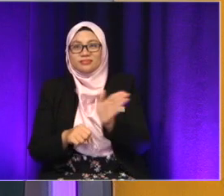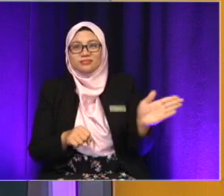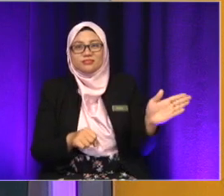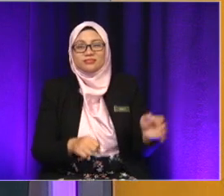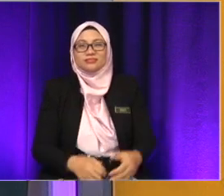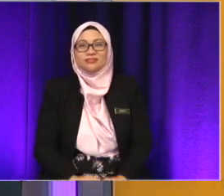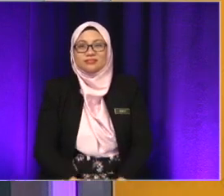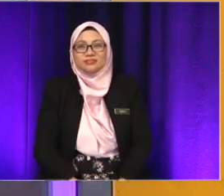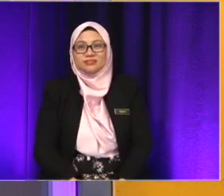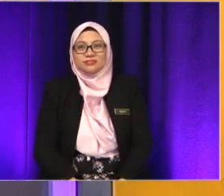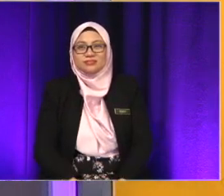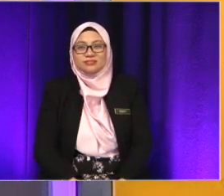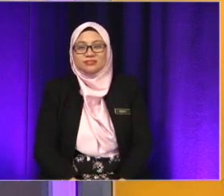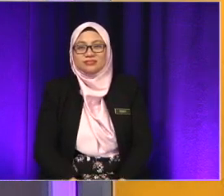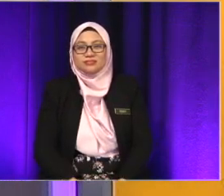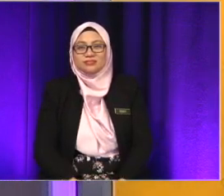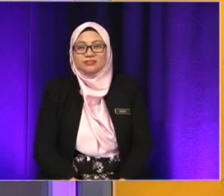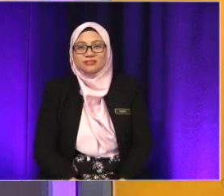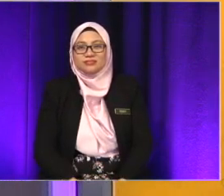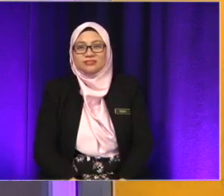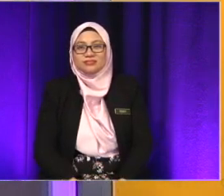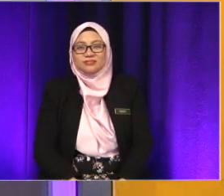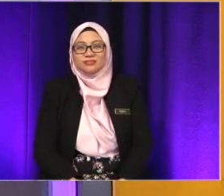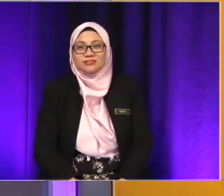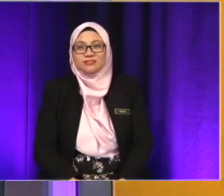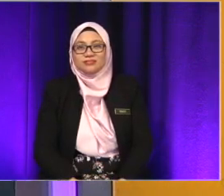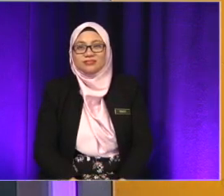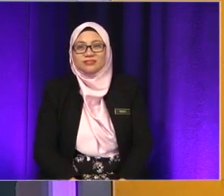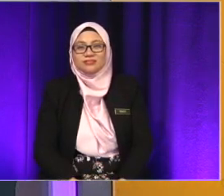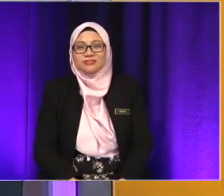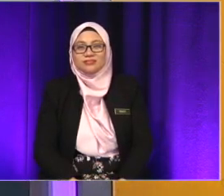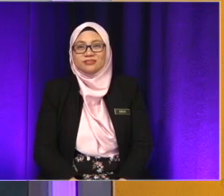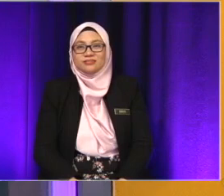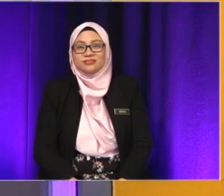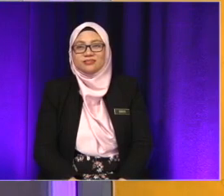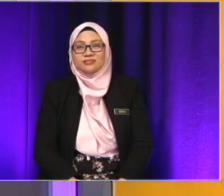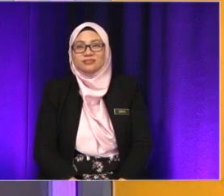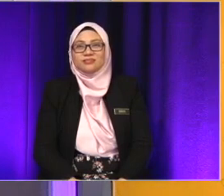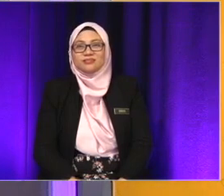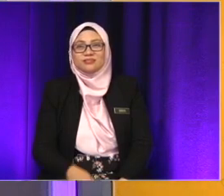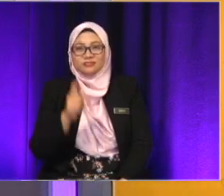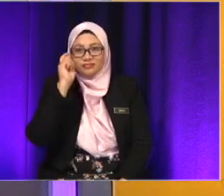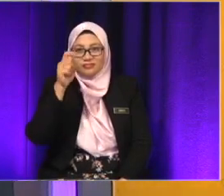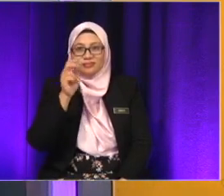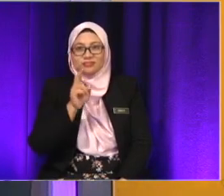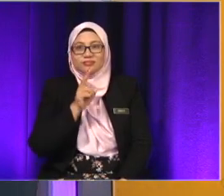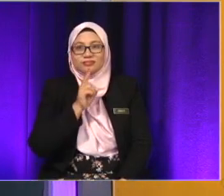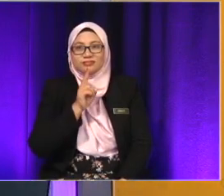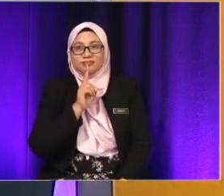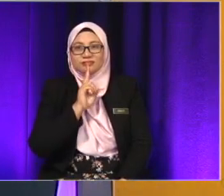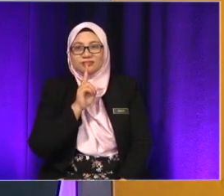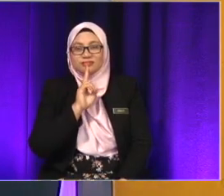tenang keluar. Jadi dalam akuarium dia semua sedut sekali kan. Patah balik kan tu je sebab tu kadang-kadang kita nak tengok sebenarnya hidrolik ni melibatkan